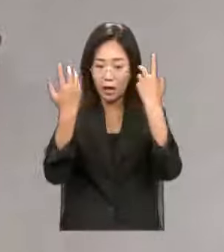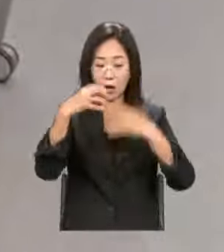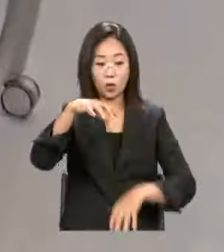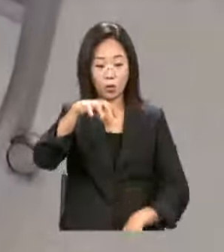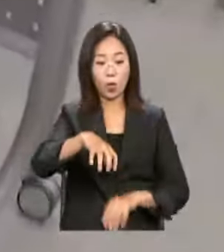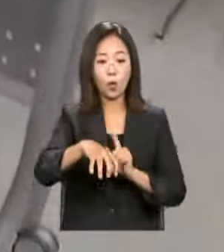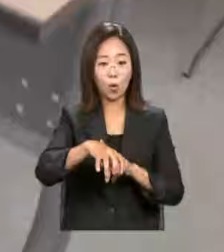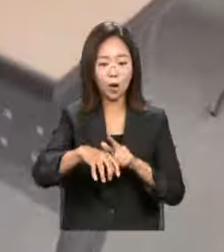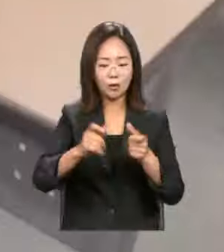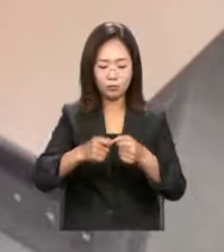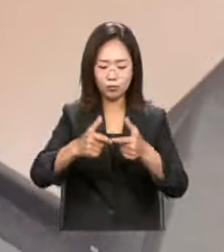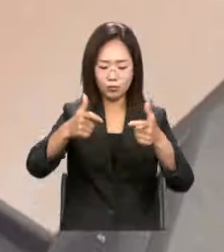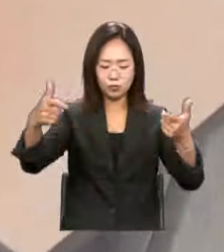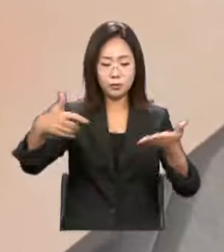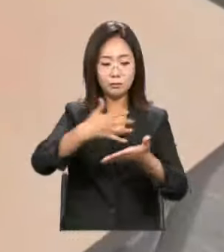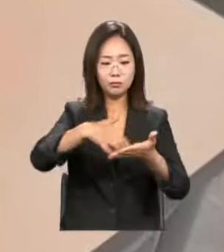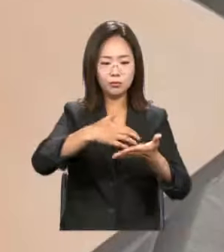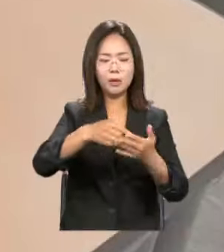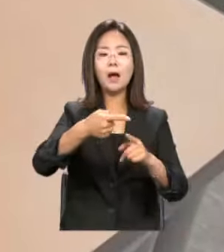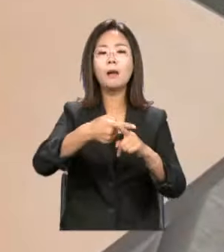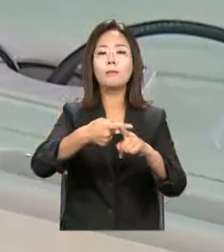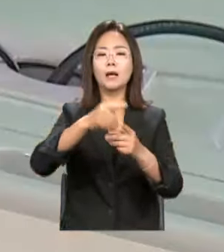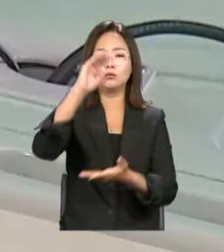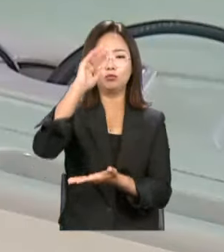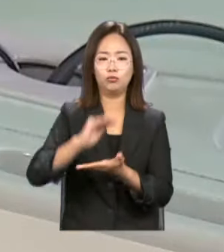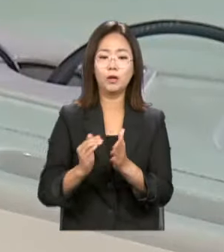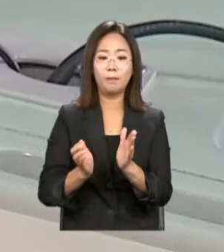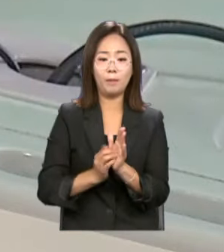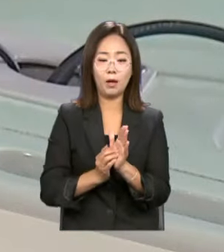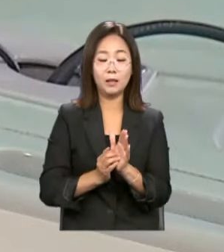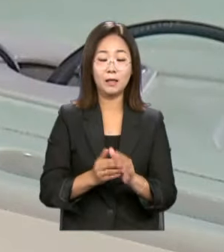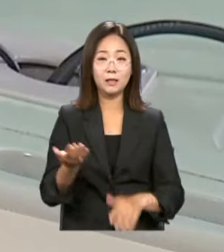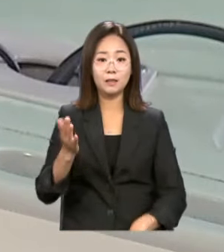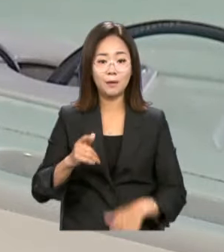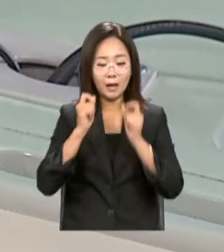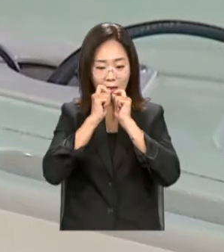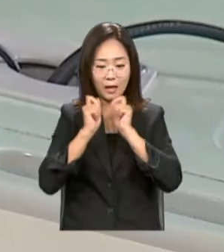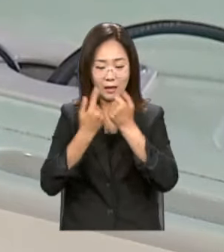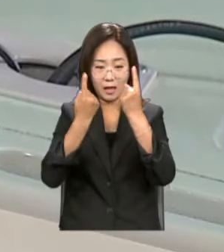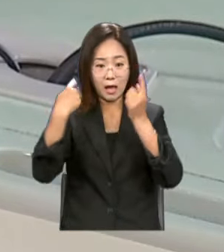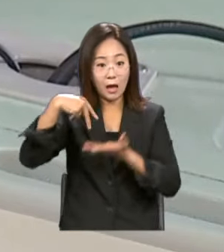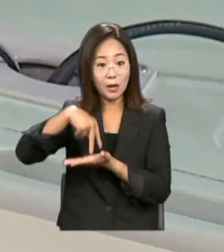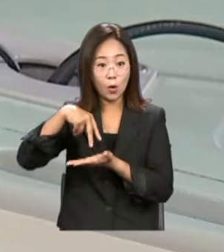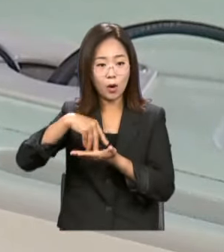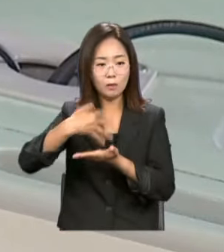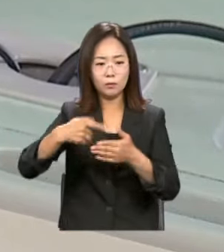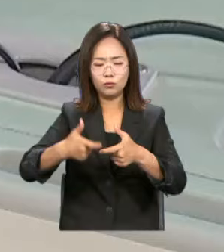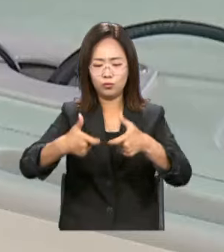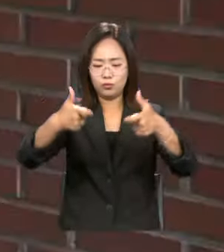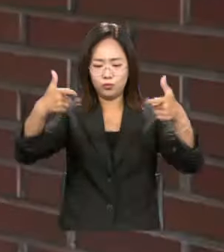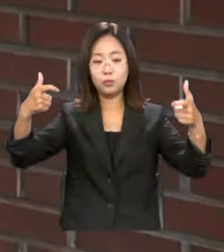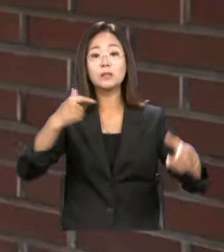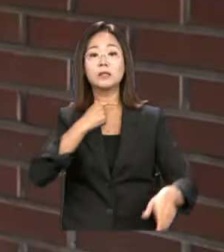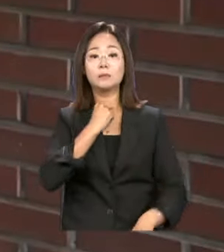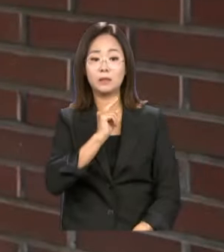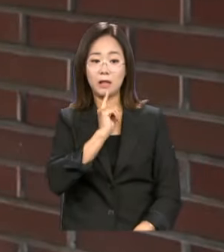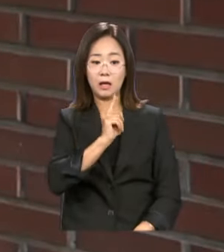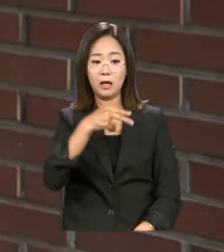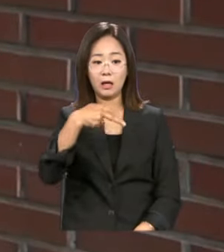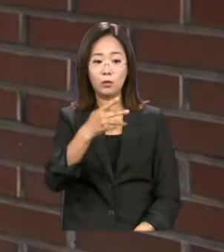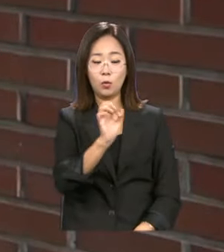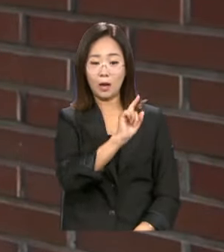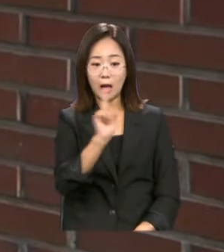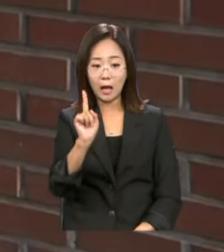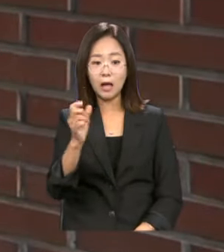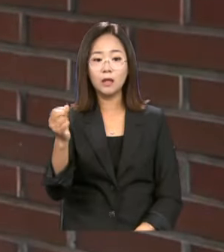역시 증원 규모를 반으로 줄였습니다 반면 사립대학들은 그대로 증원하는 분위기입니다 동아대와